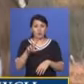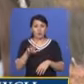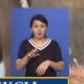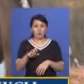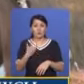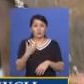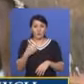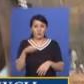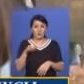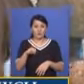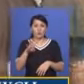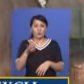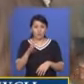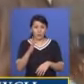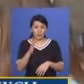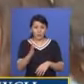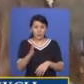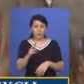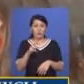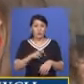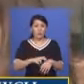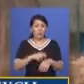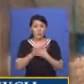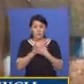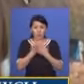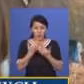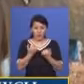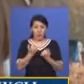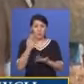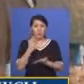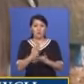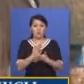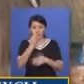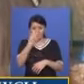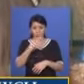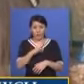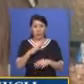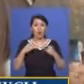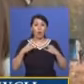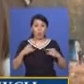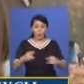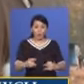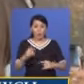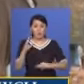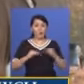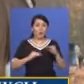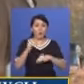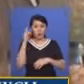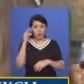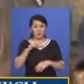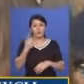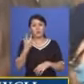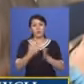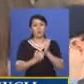қазір 3400-ге жеткіземіз. Кадр жетіспеушілігі жоқ және дәрі-дәрмек жеткілікті. Өкпені жасанды желдету аппараттарының санын 3